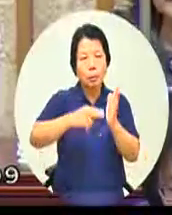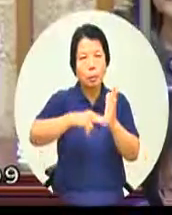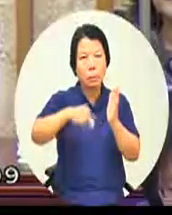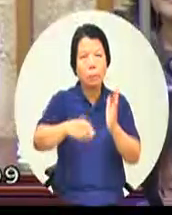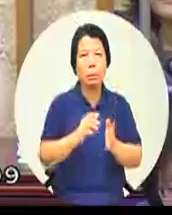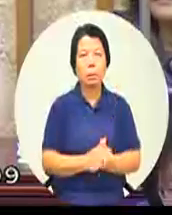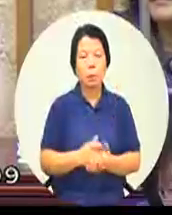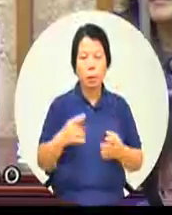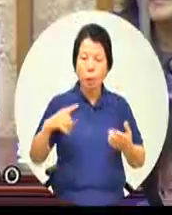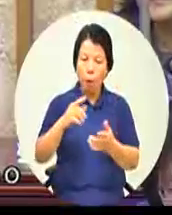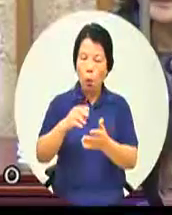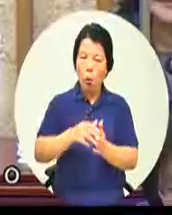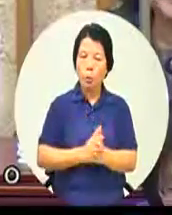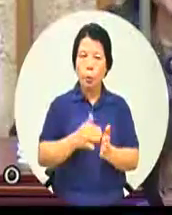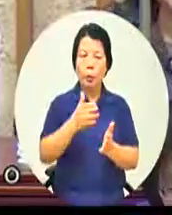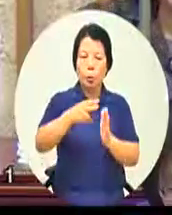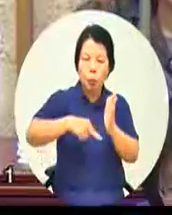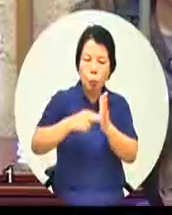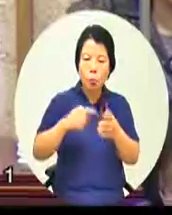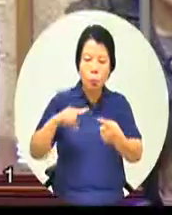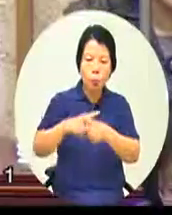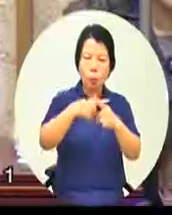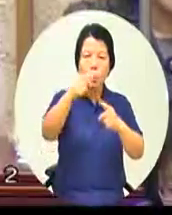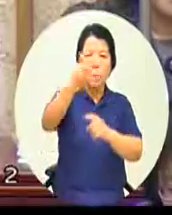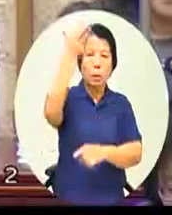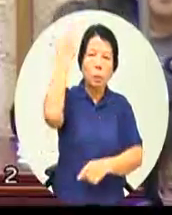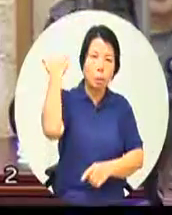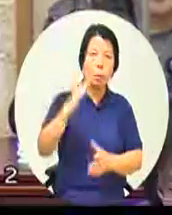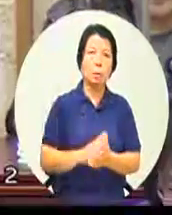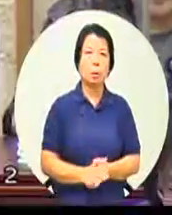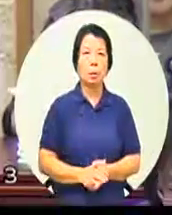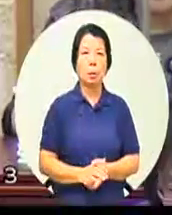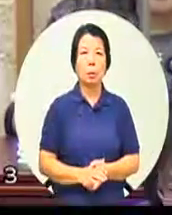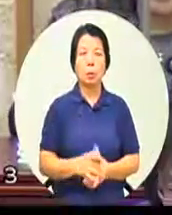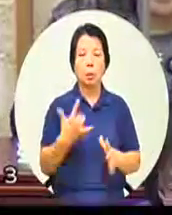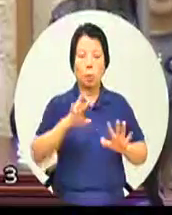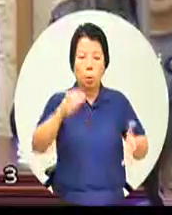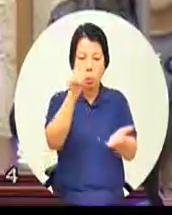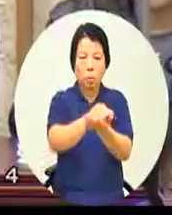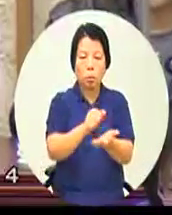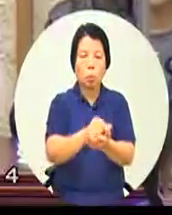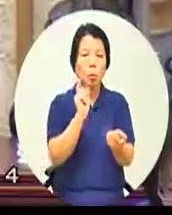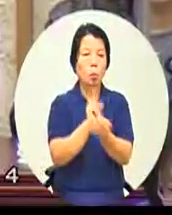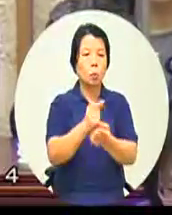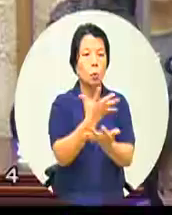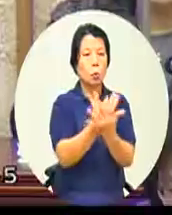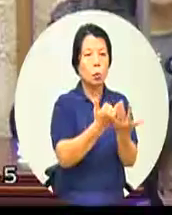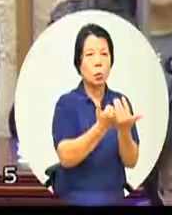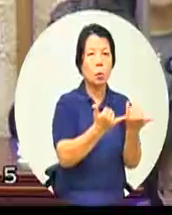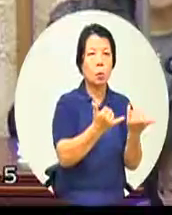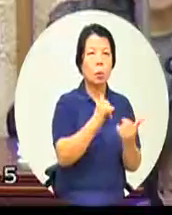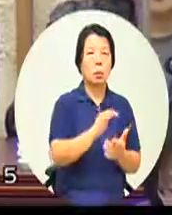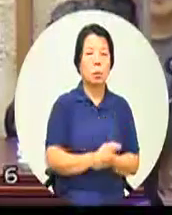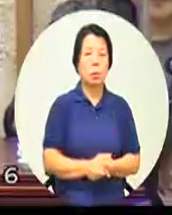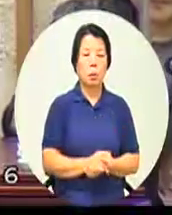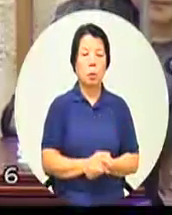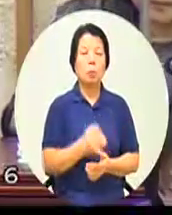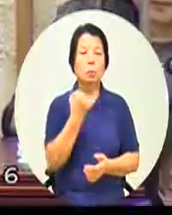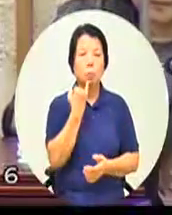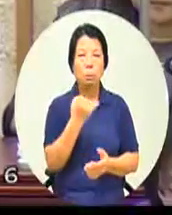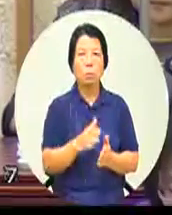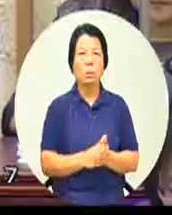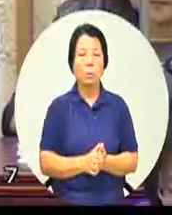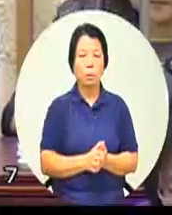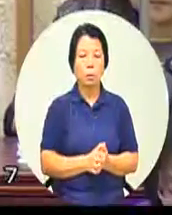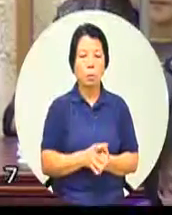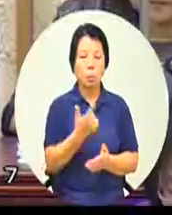论辩的啊。确实，因伫当初迄个时间点有一挂记录，对学生来讲，其实是可以去好好的观